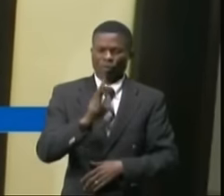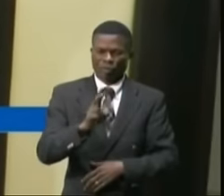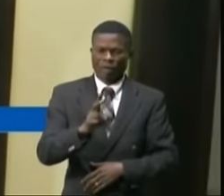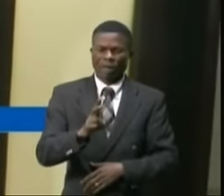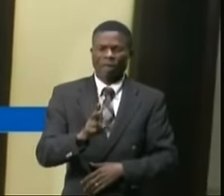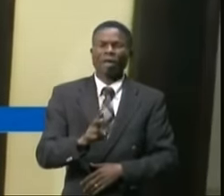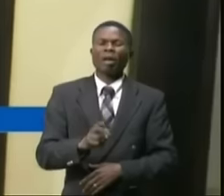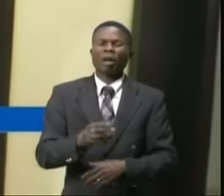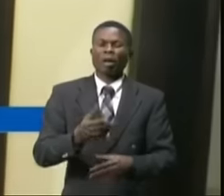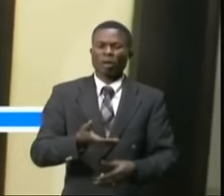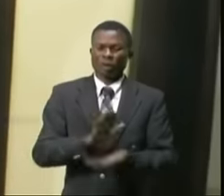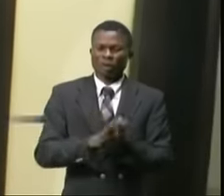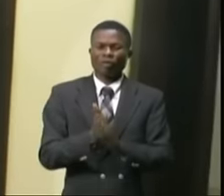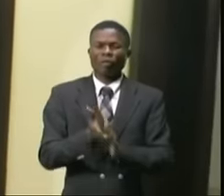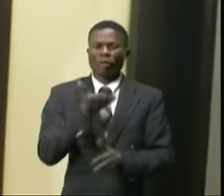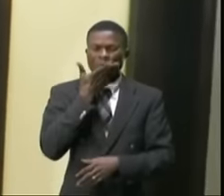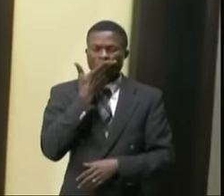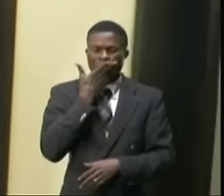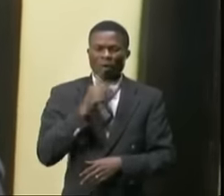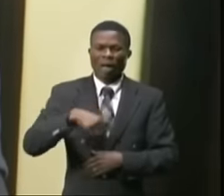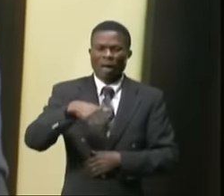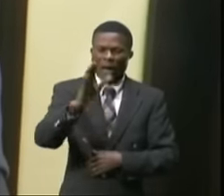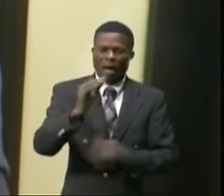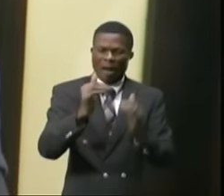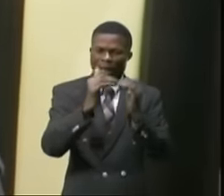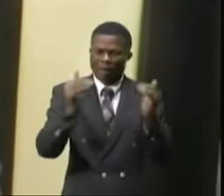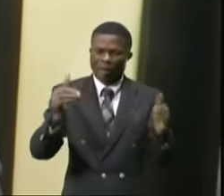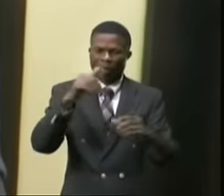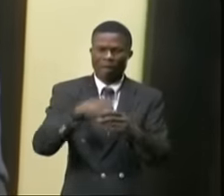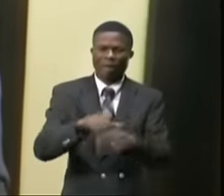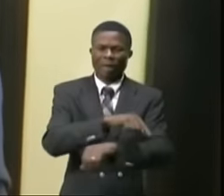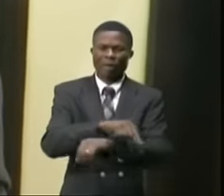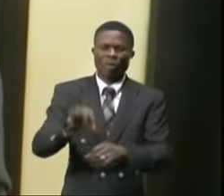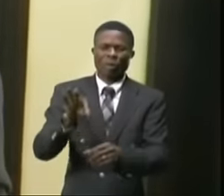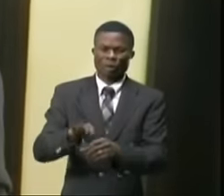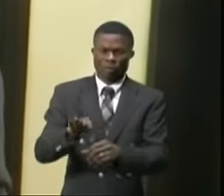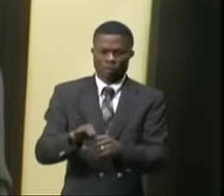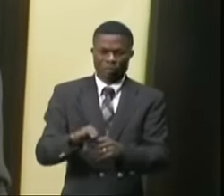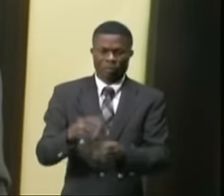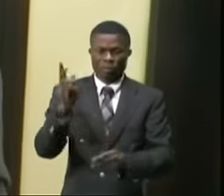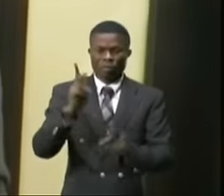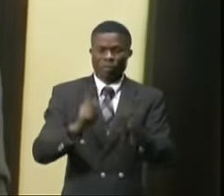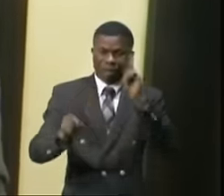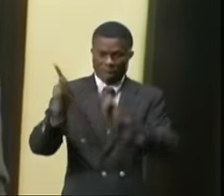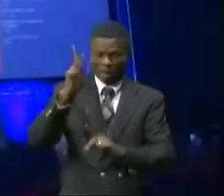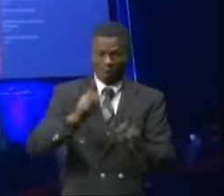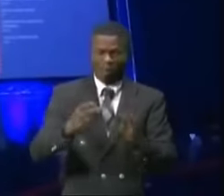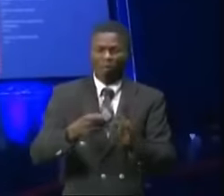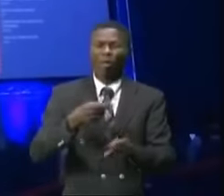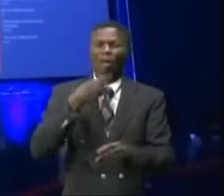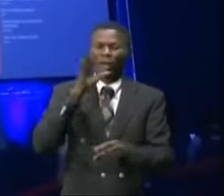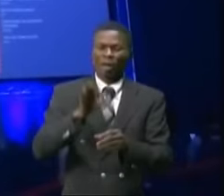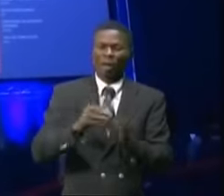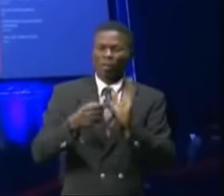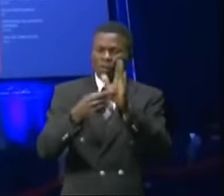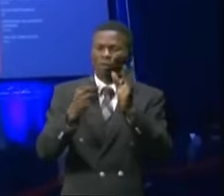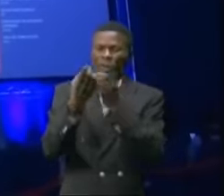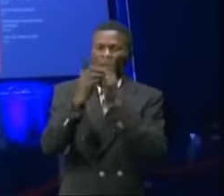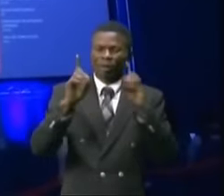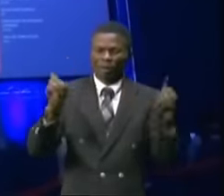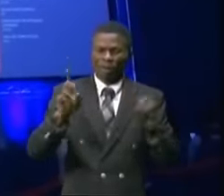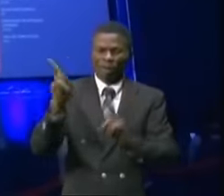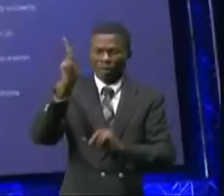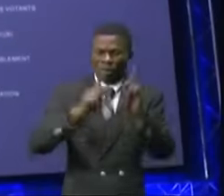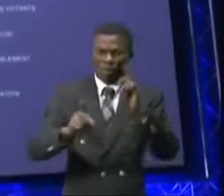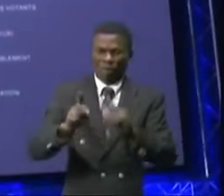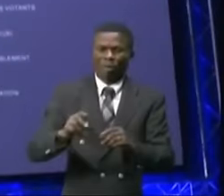en allant calmement dans le bureau de vote. Et je crois que le peuple s'est exprimé démocratiquement. Pour le peuple